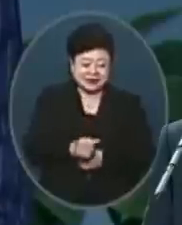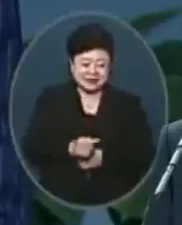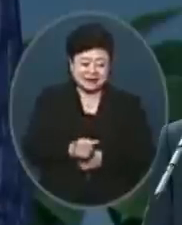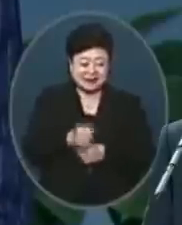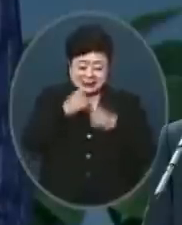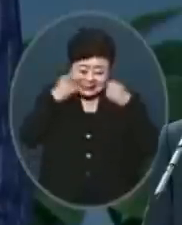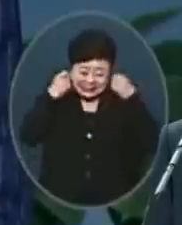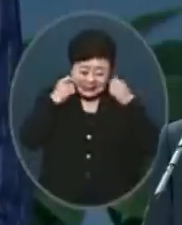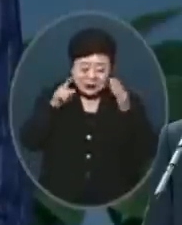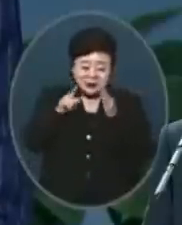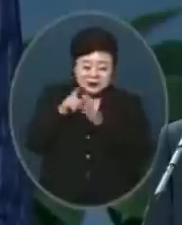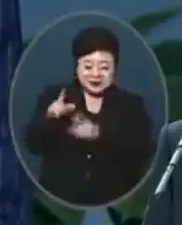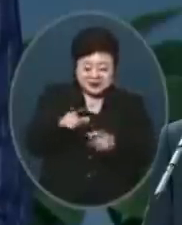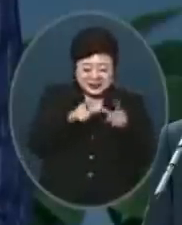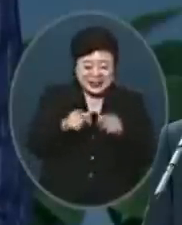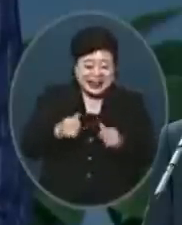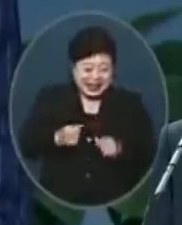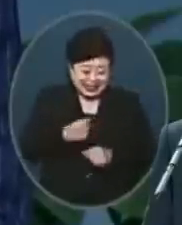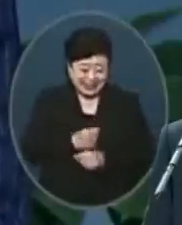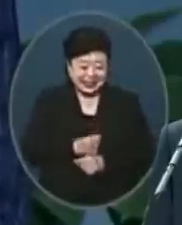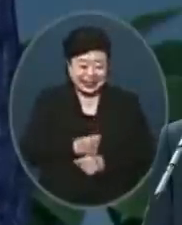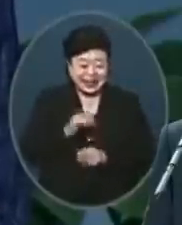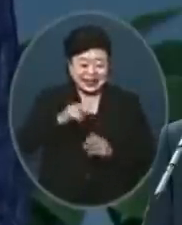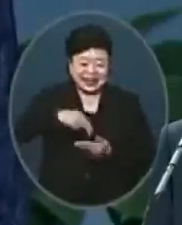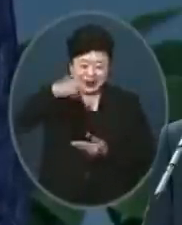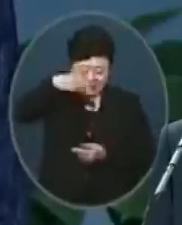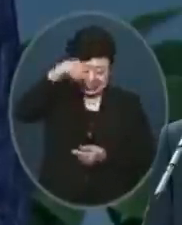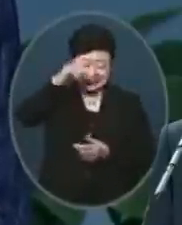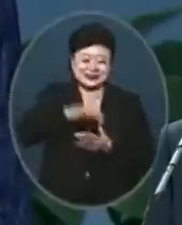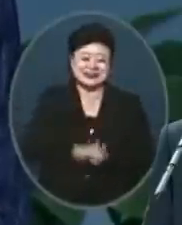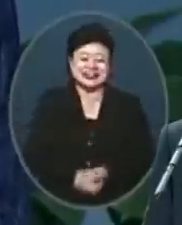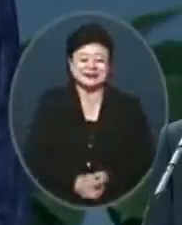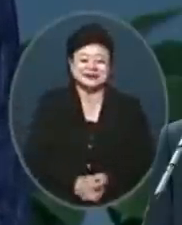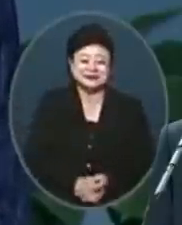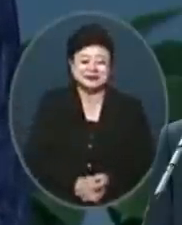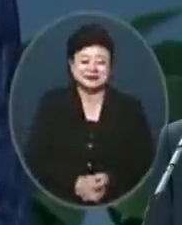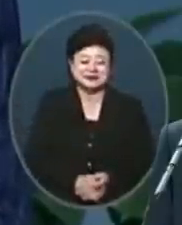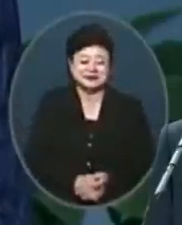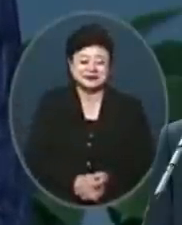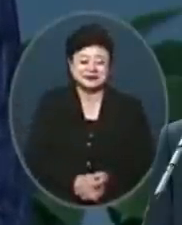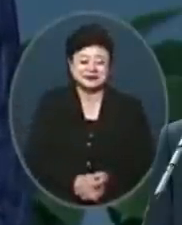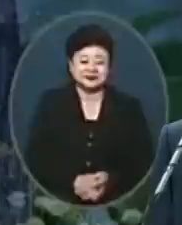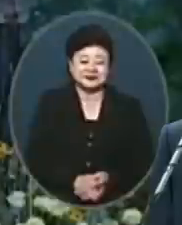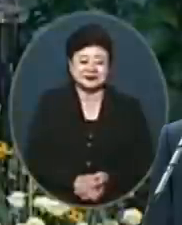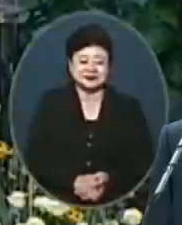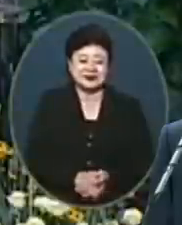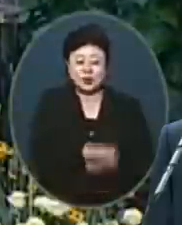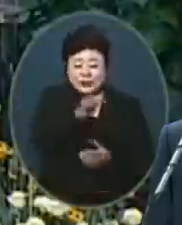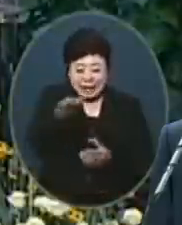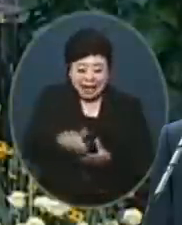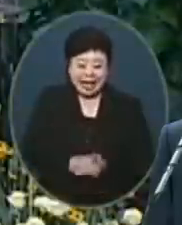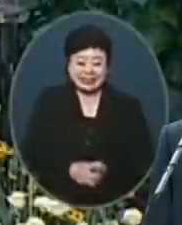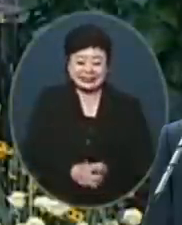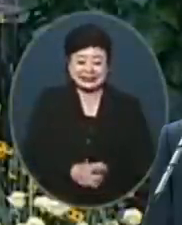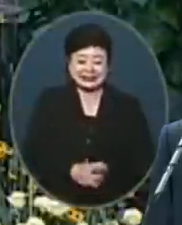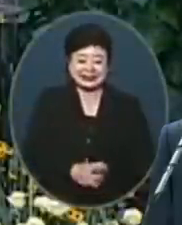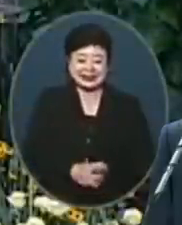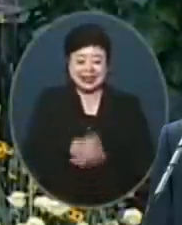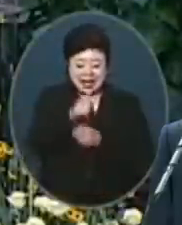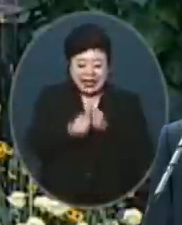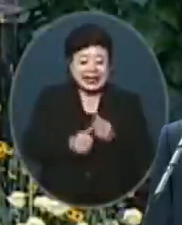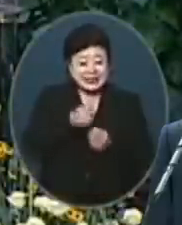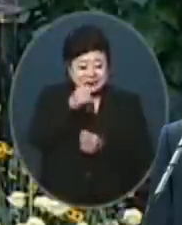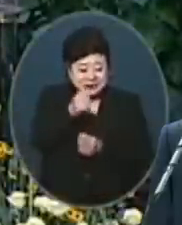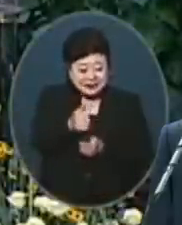즐거운 신앙생활을 하다가 천국에 갔습니다만, 여러분, 우리가